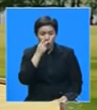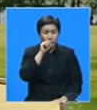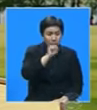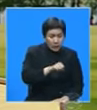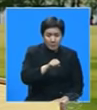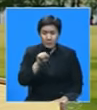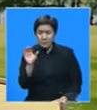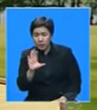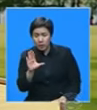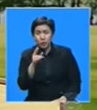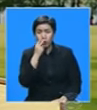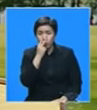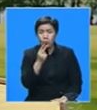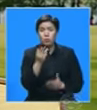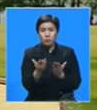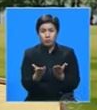ช่บางอย่างก็เป็น